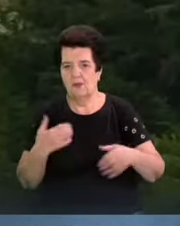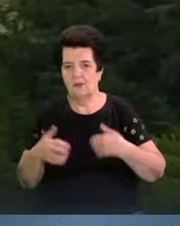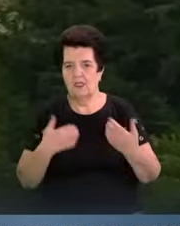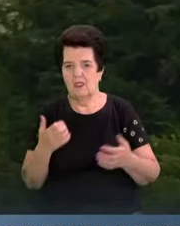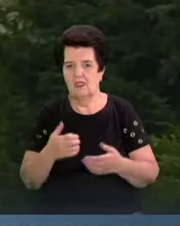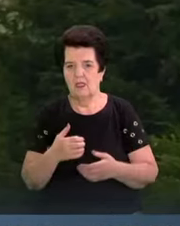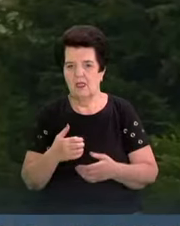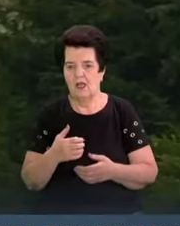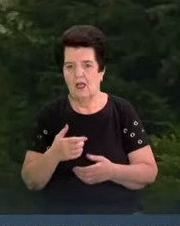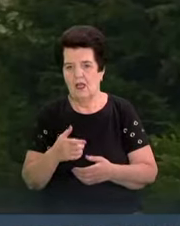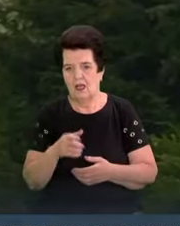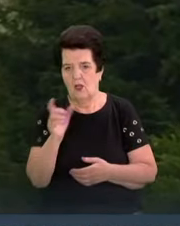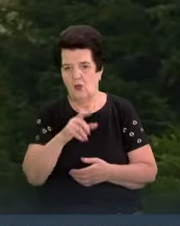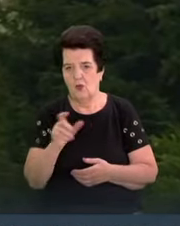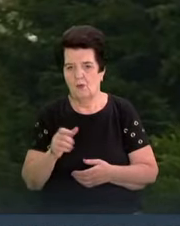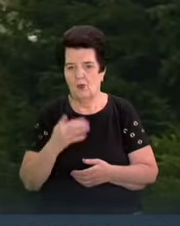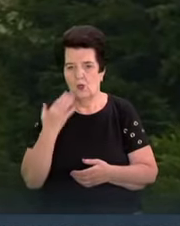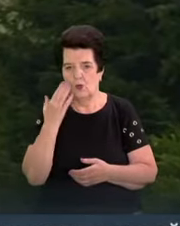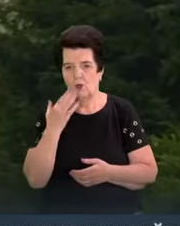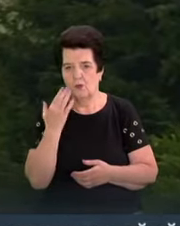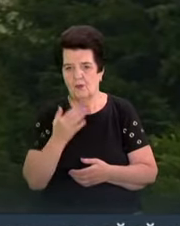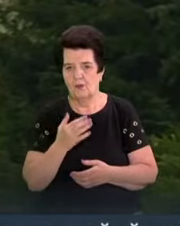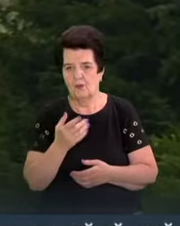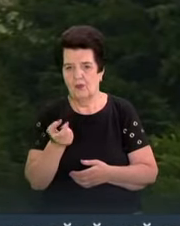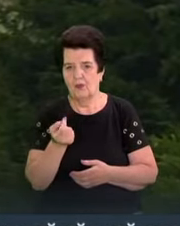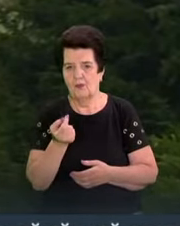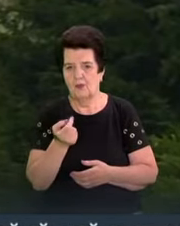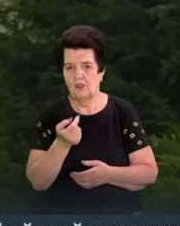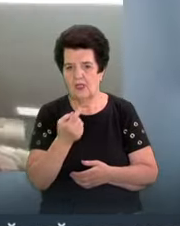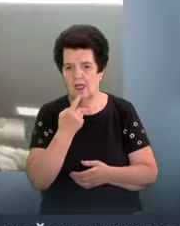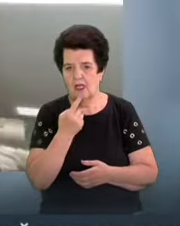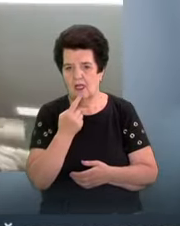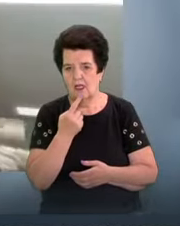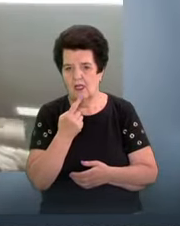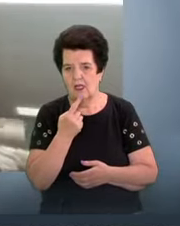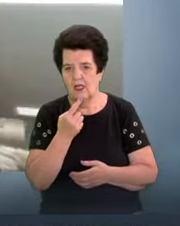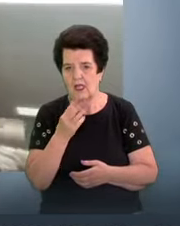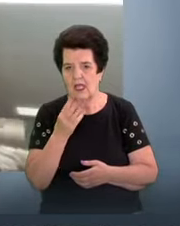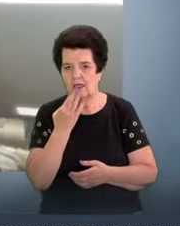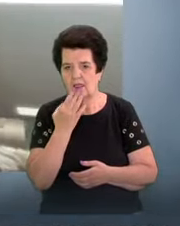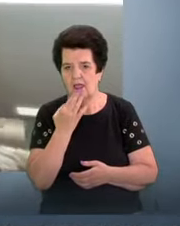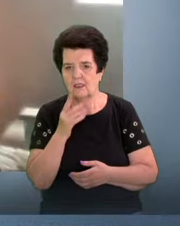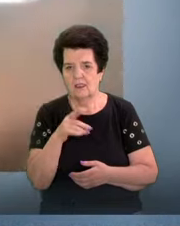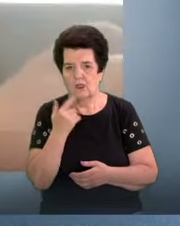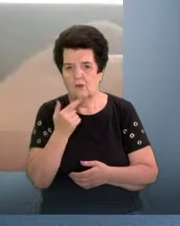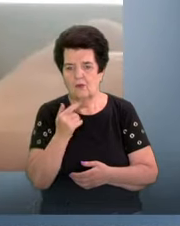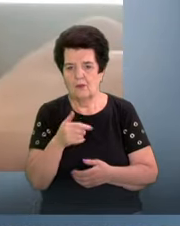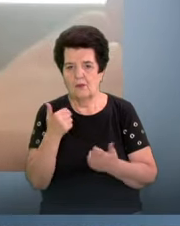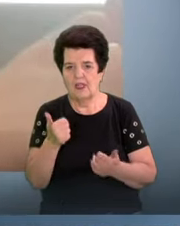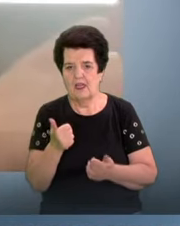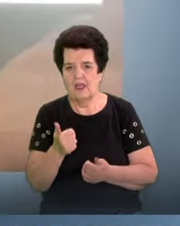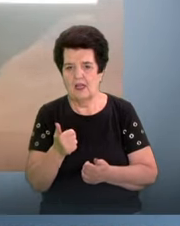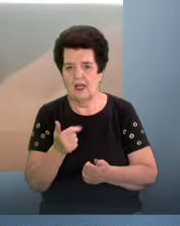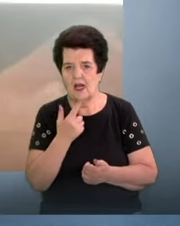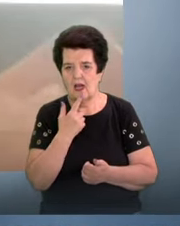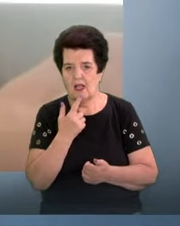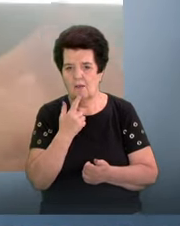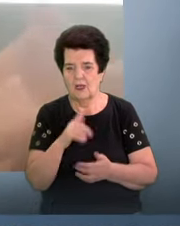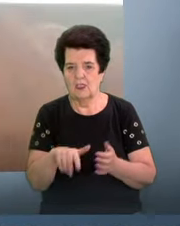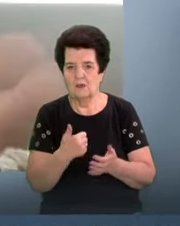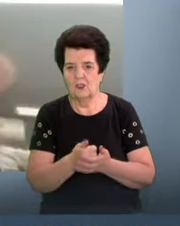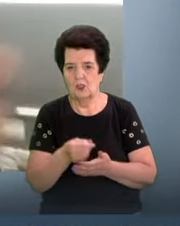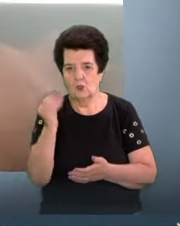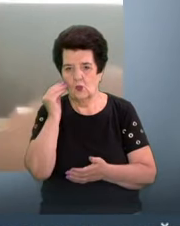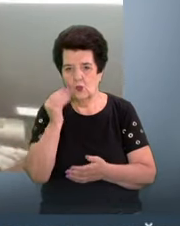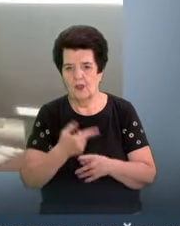și probabil românii sunt una din puținele nații unde oamenii se acuză unii pe alții că nu vorbesc bine limba. Și principalul scop